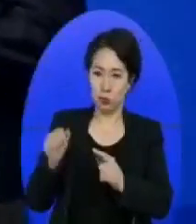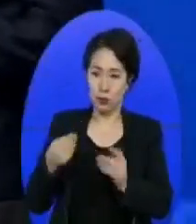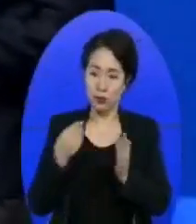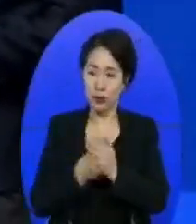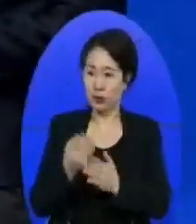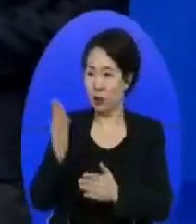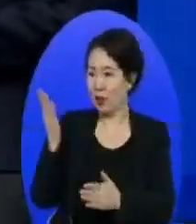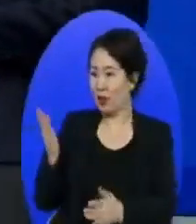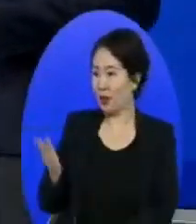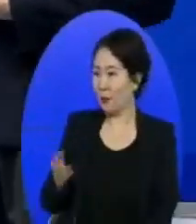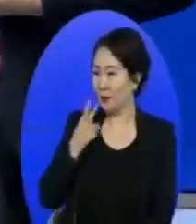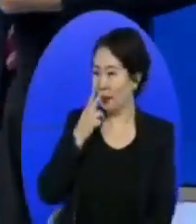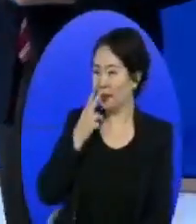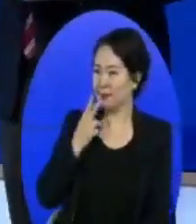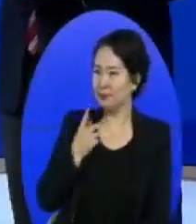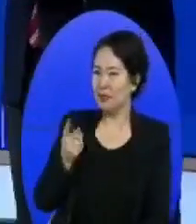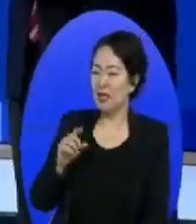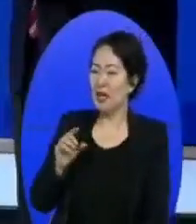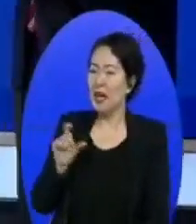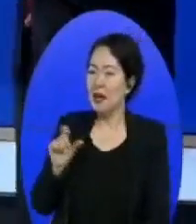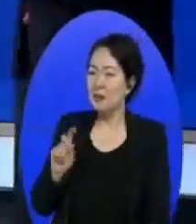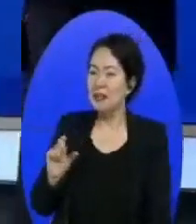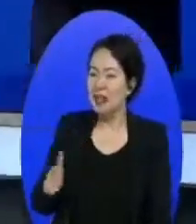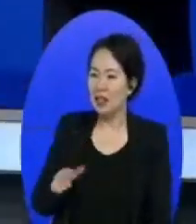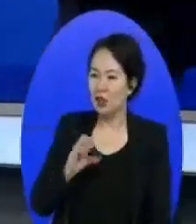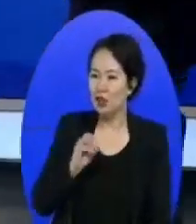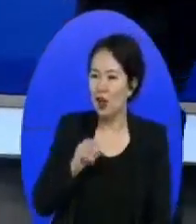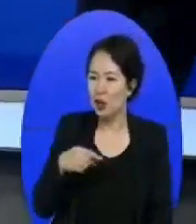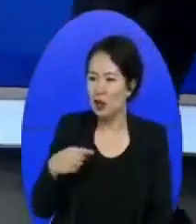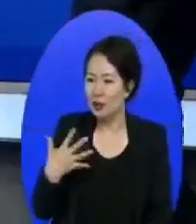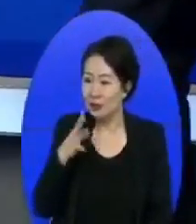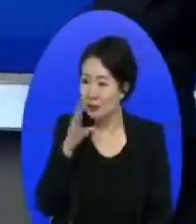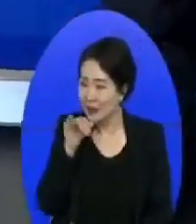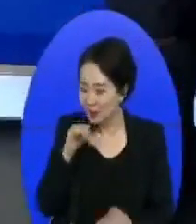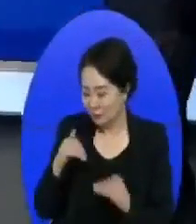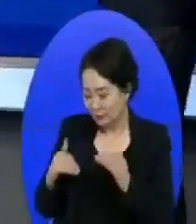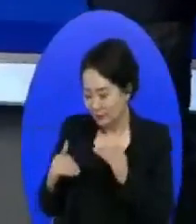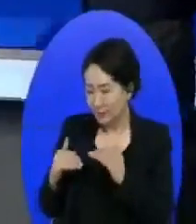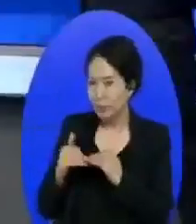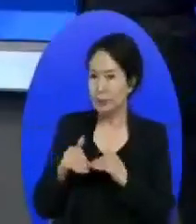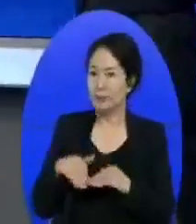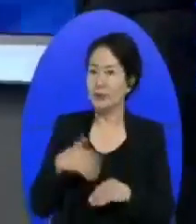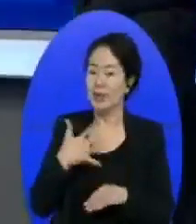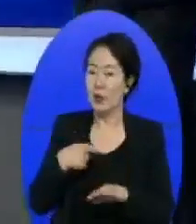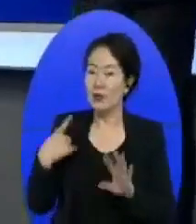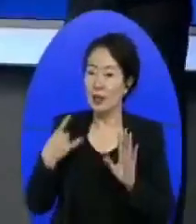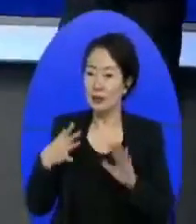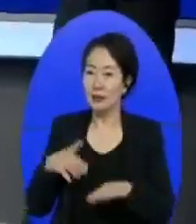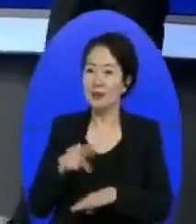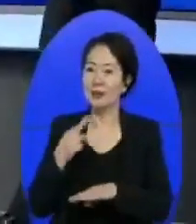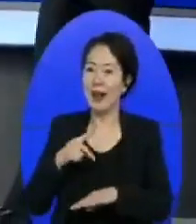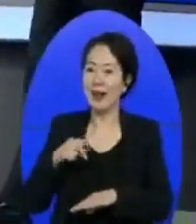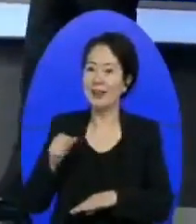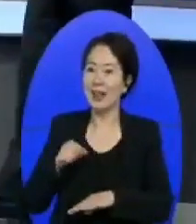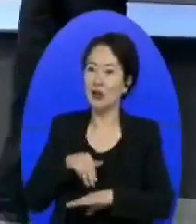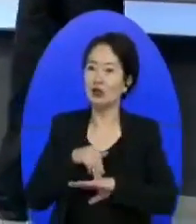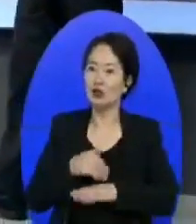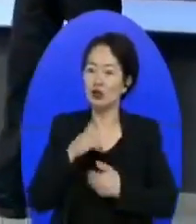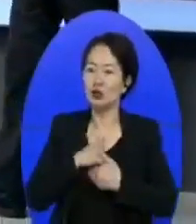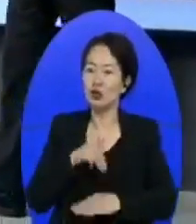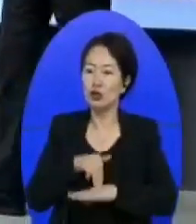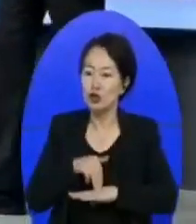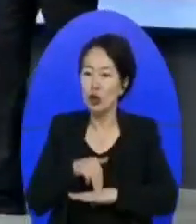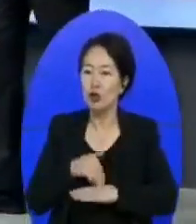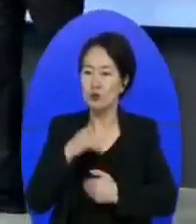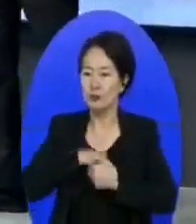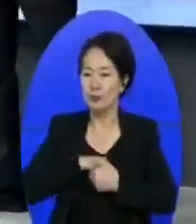За хамгийн эмзэг үе гэж байгаа. Энэ тэгээс 5 наснд. Харин дархлааж бол тогтох үе бол 5-аас 15 наснд бүрлддэг байна.